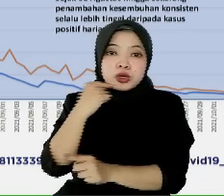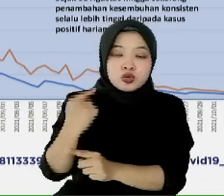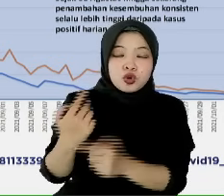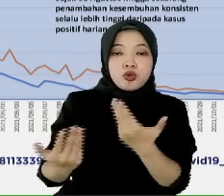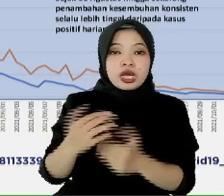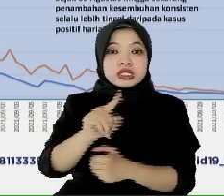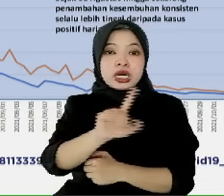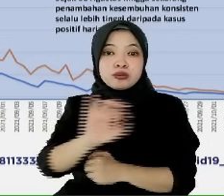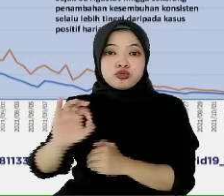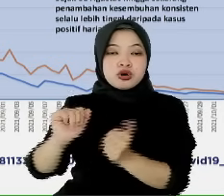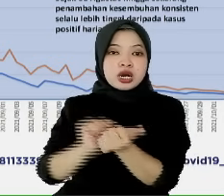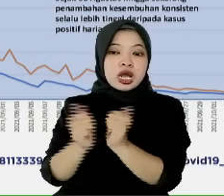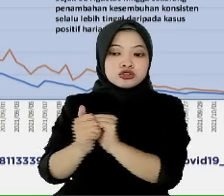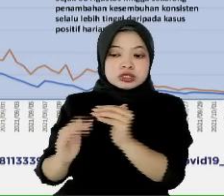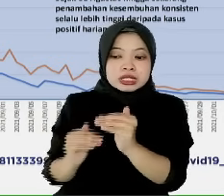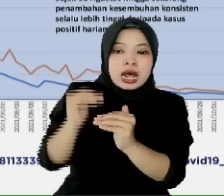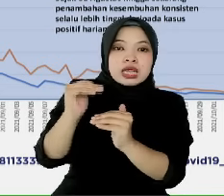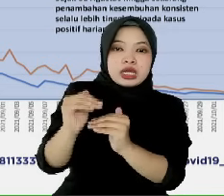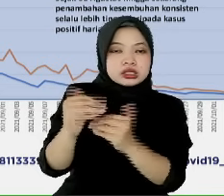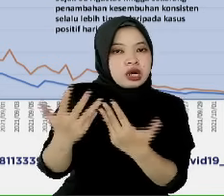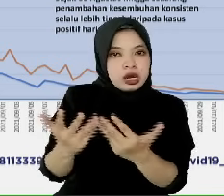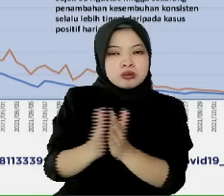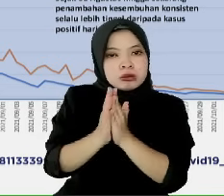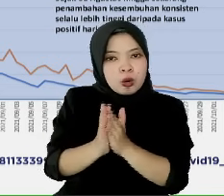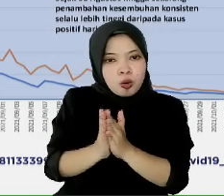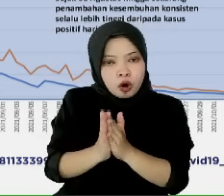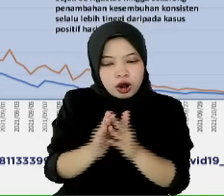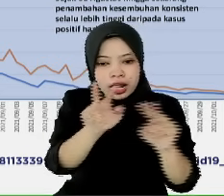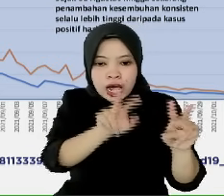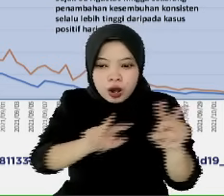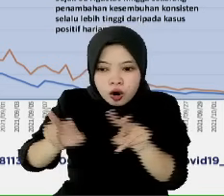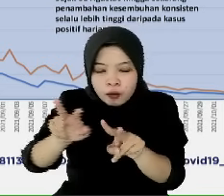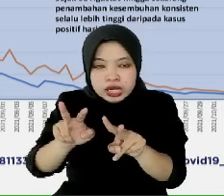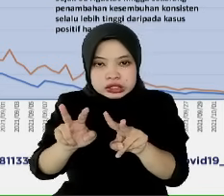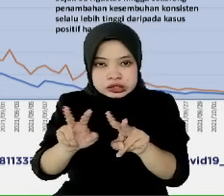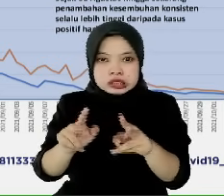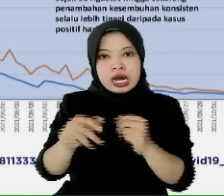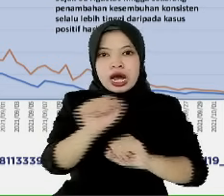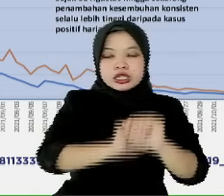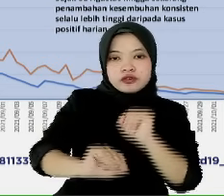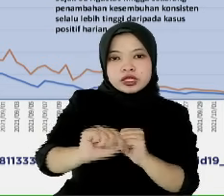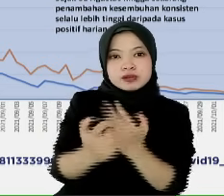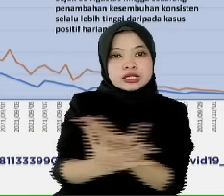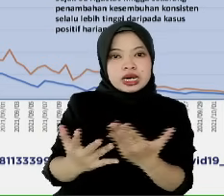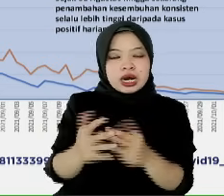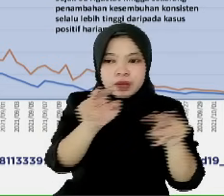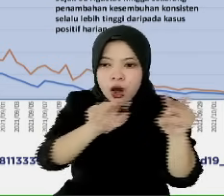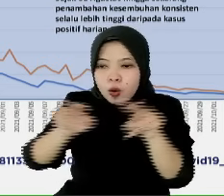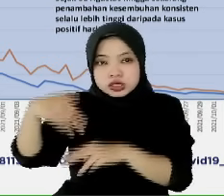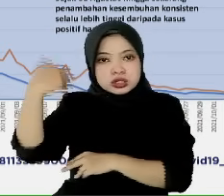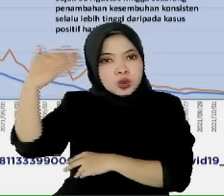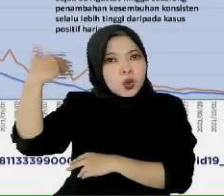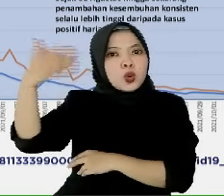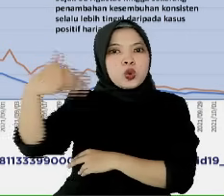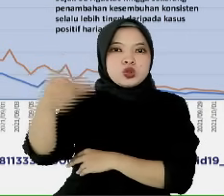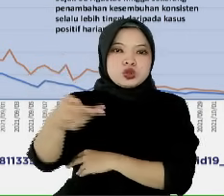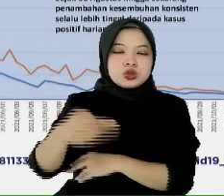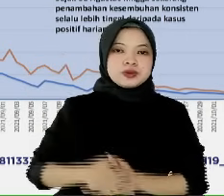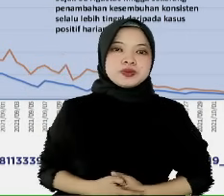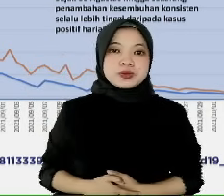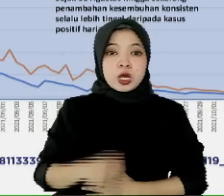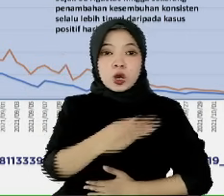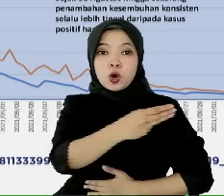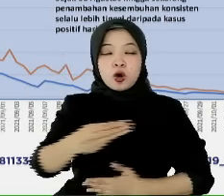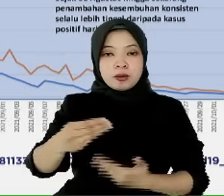atas 1.000 kasus, untuk terus mengawasi pembukaan kegiatan masyarakat di wilayahnya. Aktivitas sosial ekonomi